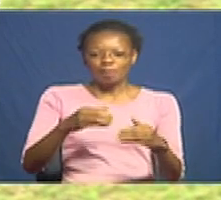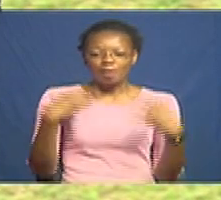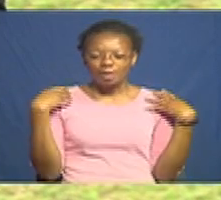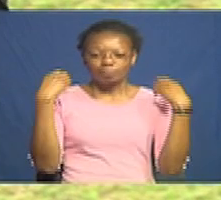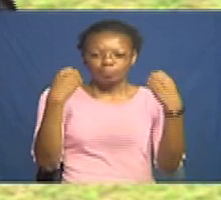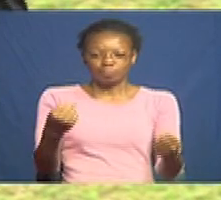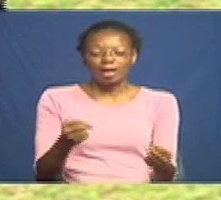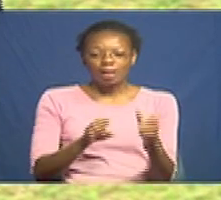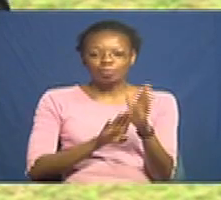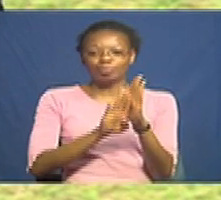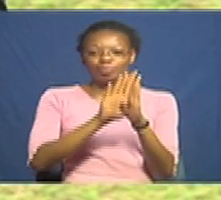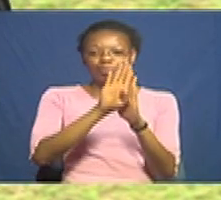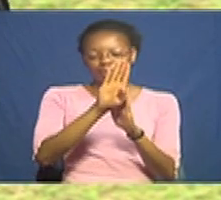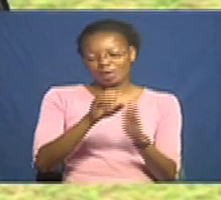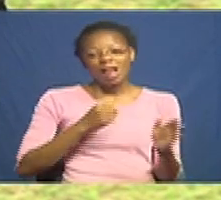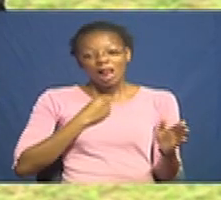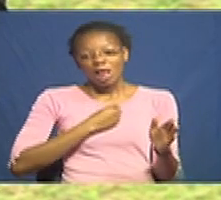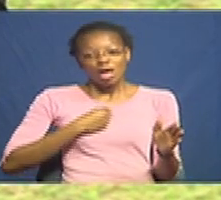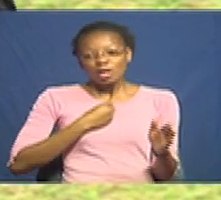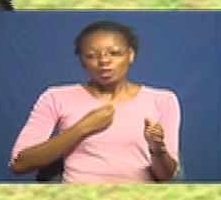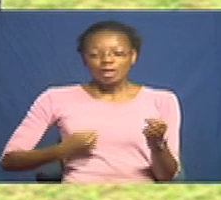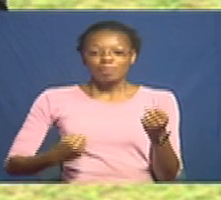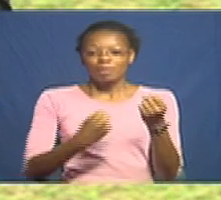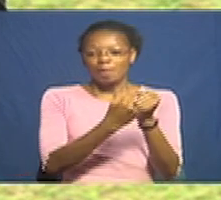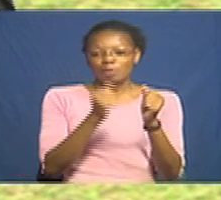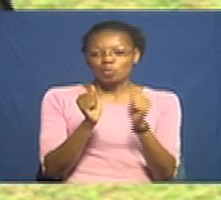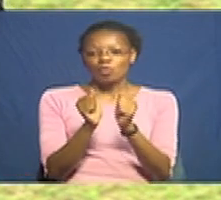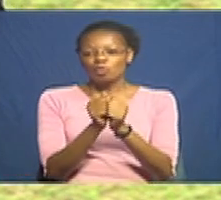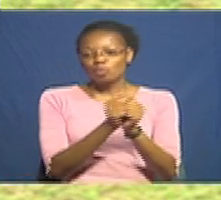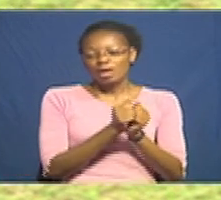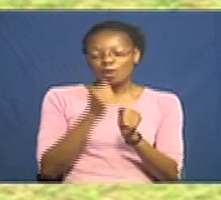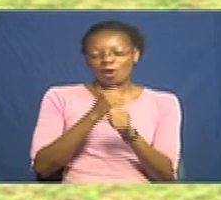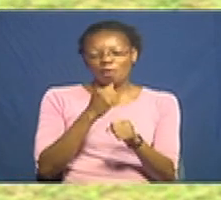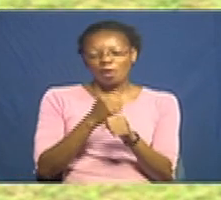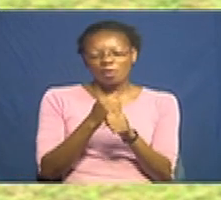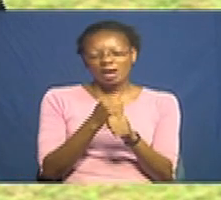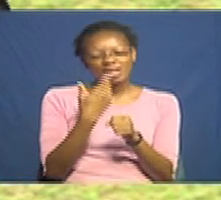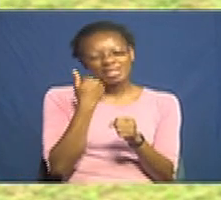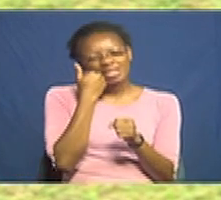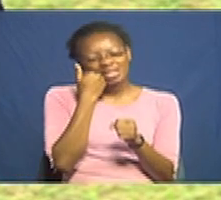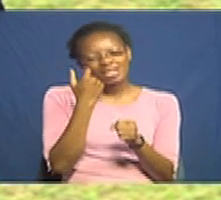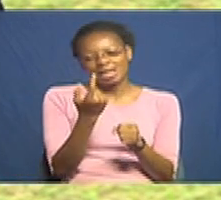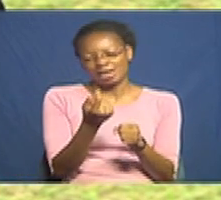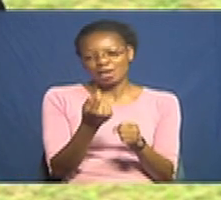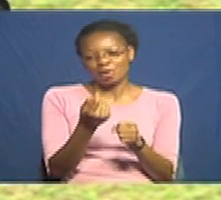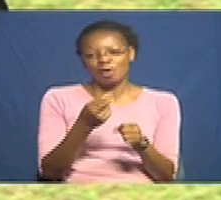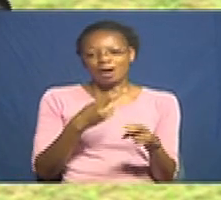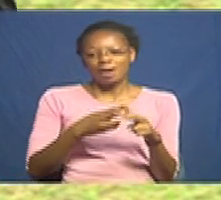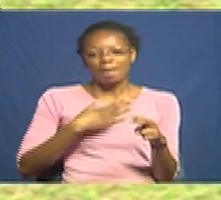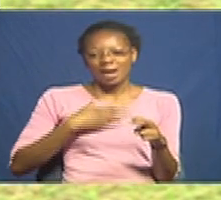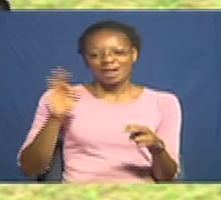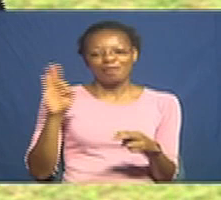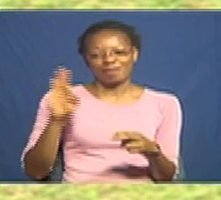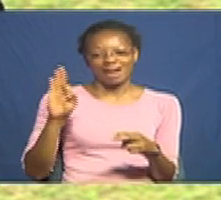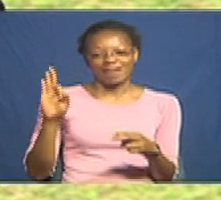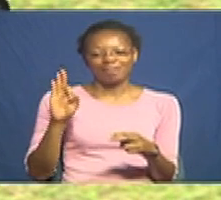haswa kuimarisha afya. Samani zangu maana leo singaliweza kuwa na mwenzangu Millicent. Alipata homa na mafua kidogo. Basi kama ilivyo